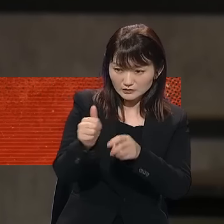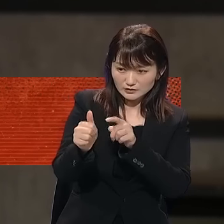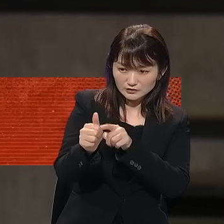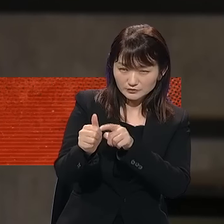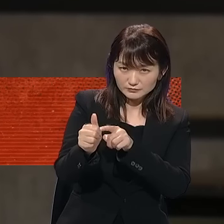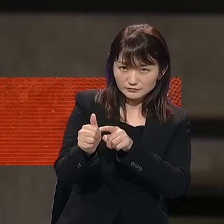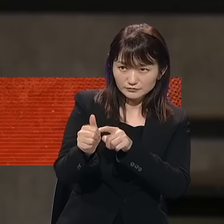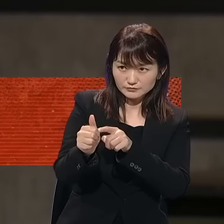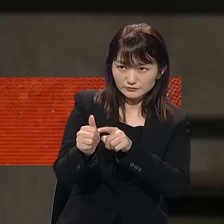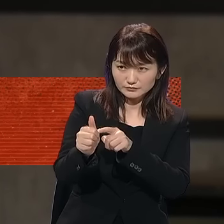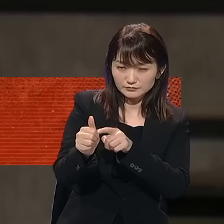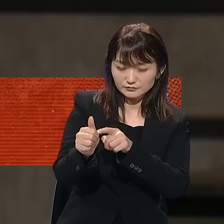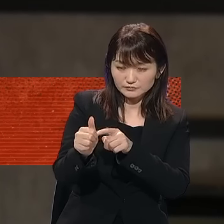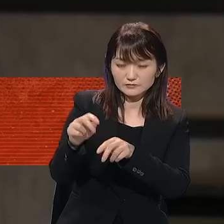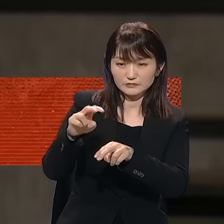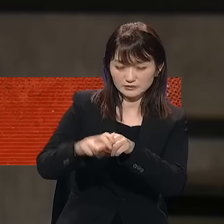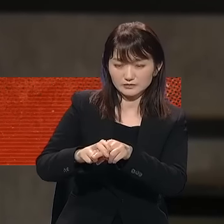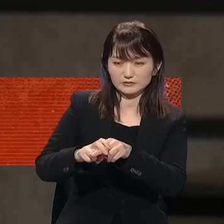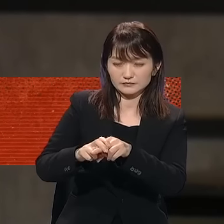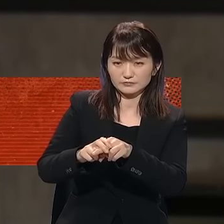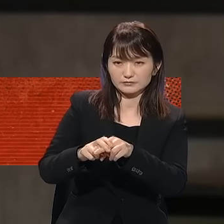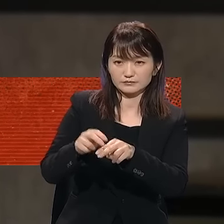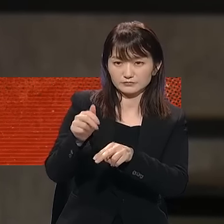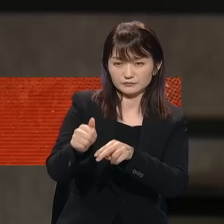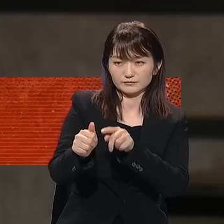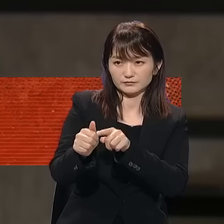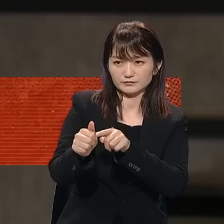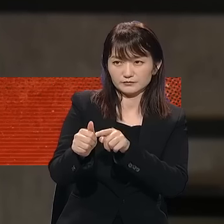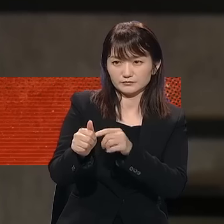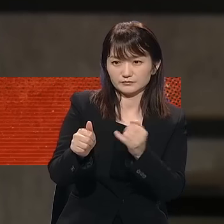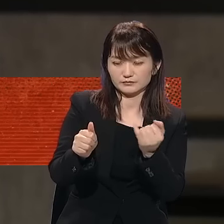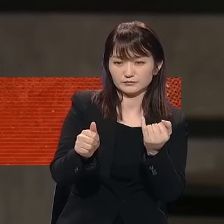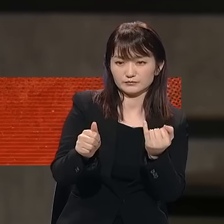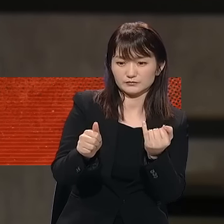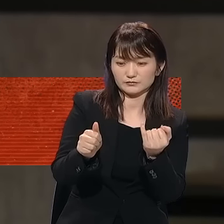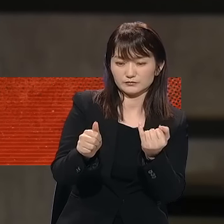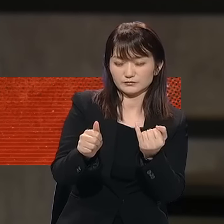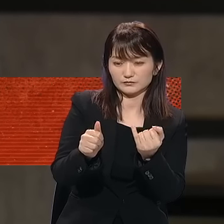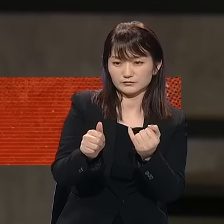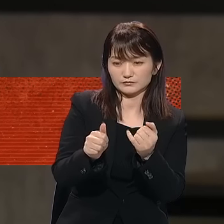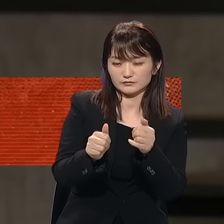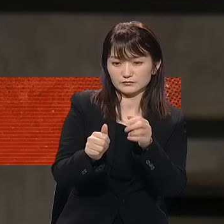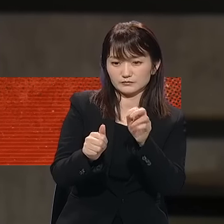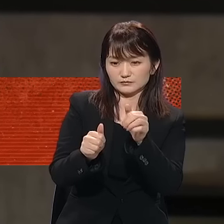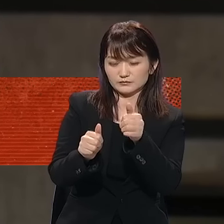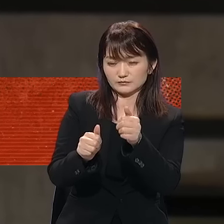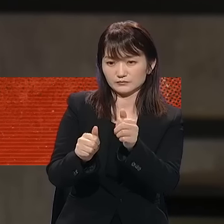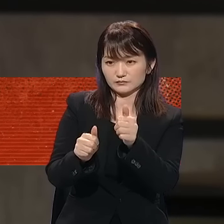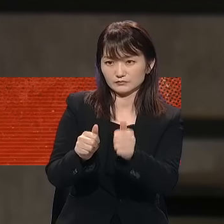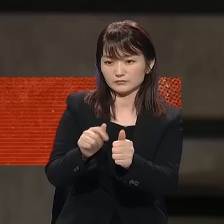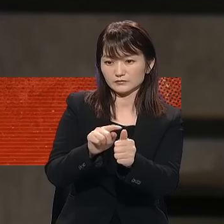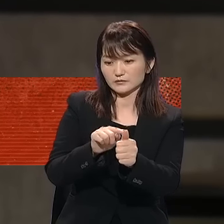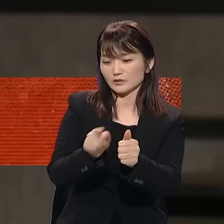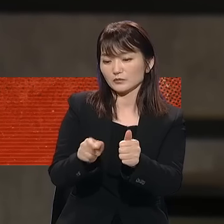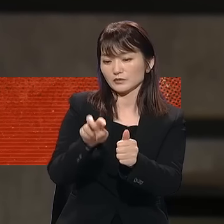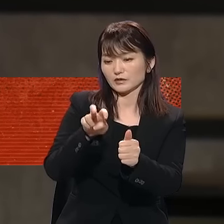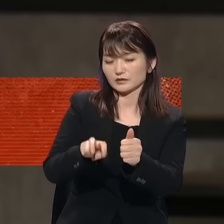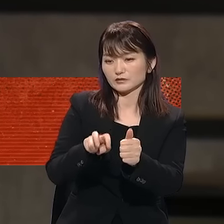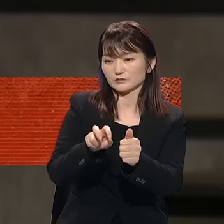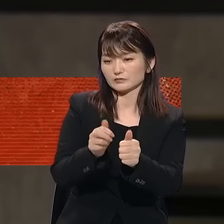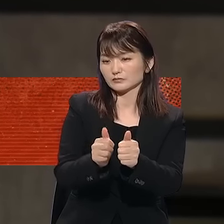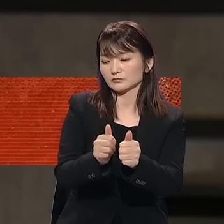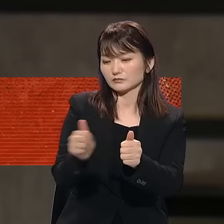같은 경우는 자리에 앉아 있었다는 거죠 그래서 이제 옆자리 성격이 하차하고이 제보자 되시는 분이 자리를